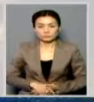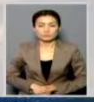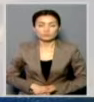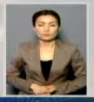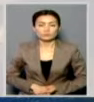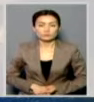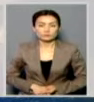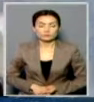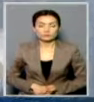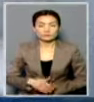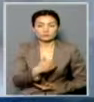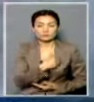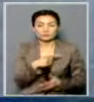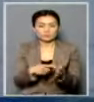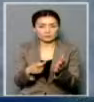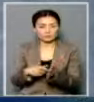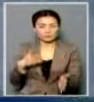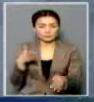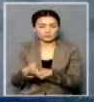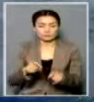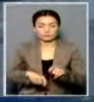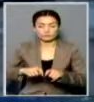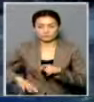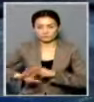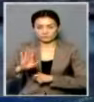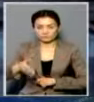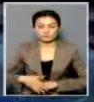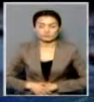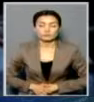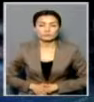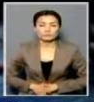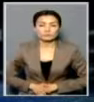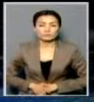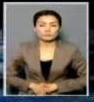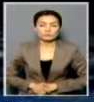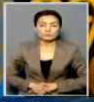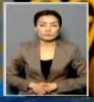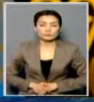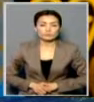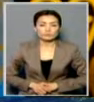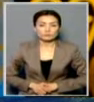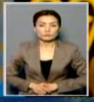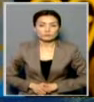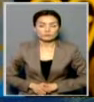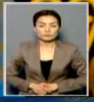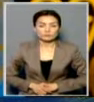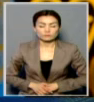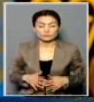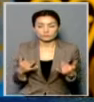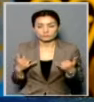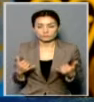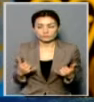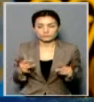экологи намеренно намерены провести внеплановую проверку на сегодняшний день